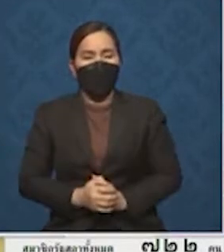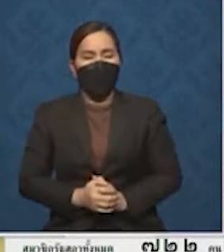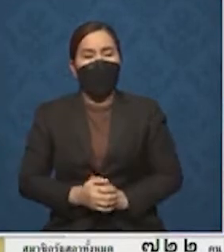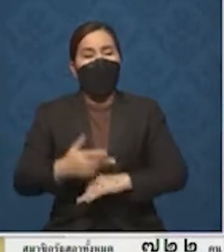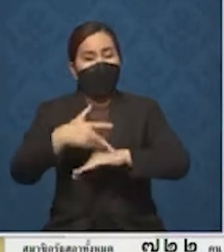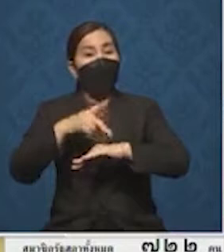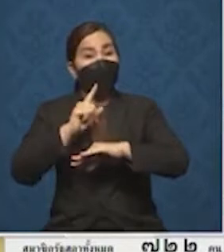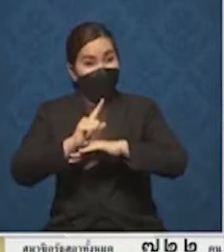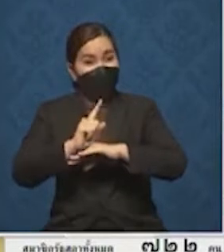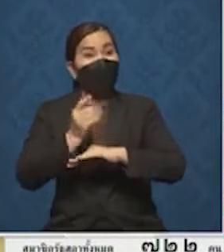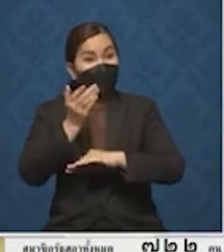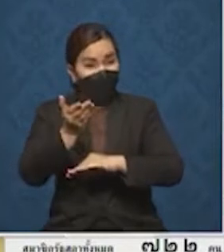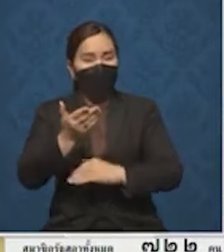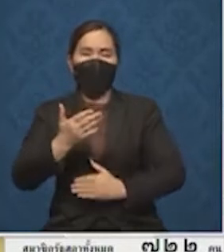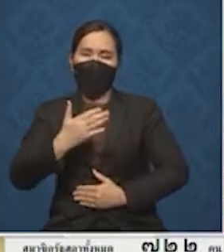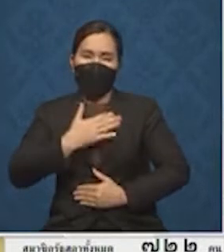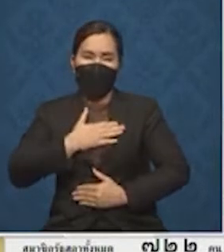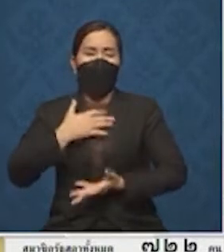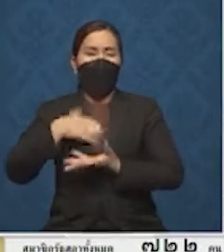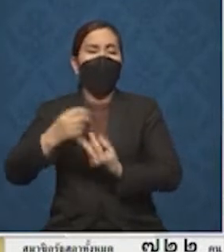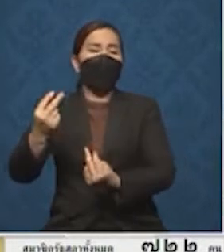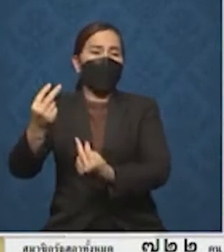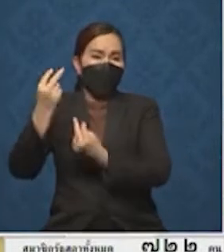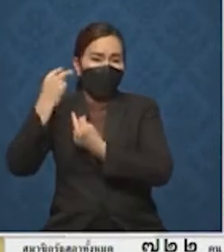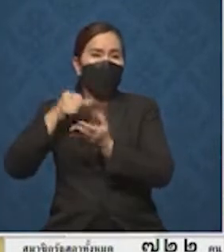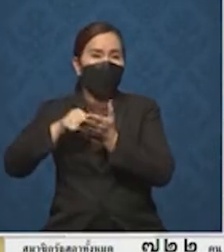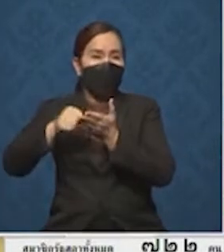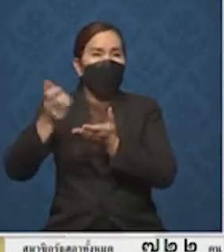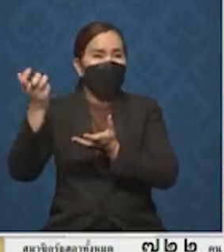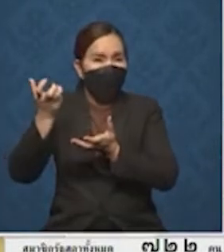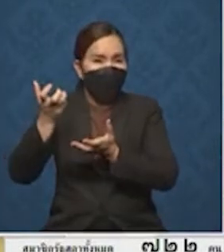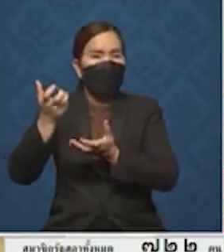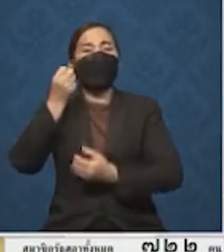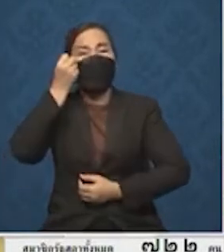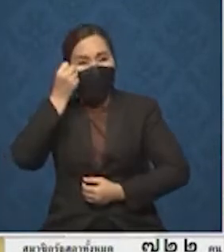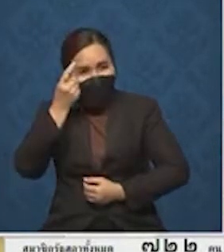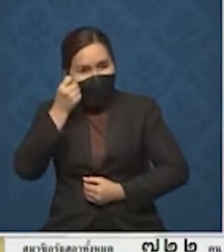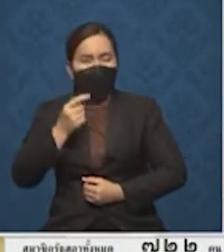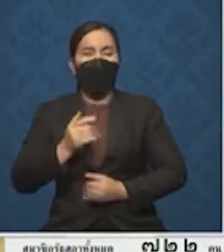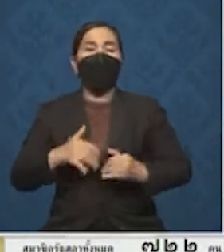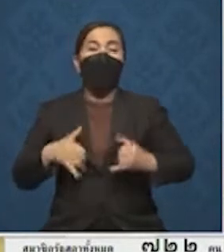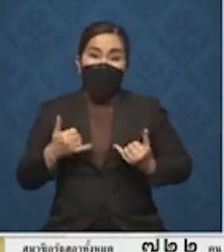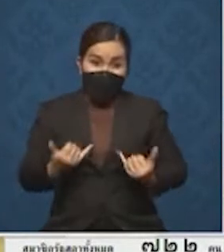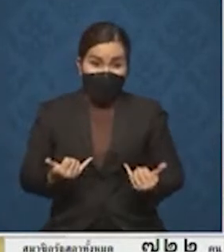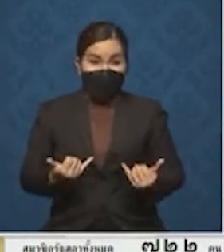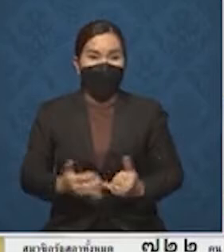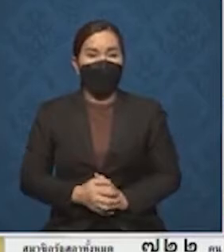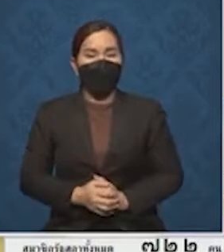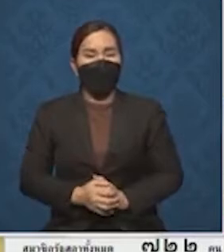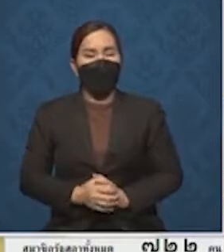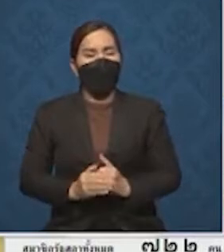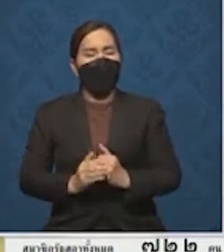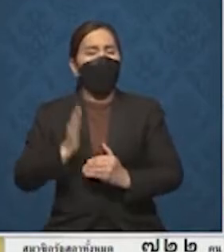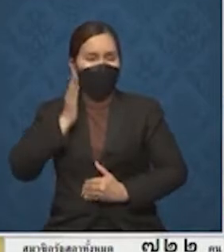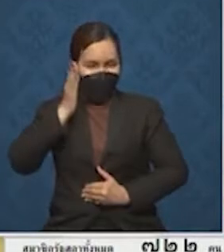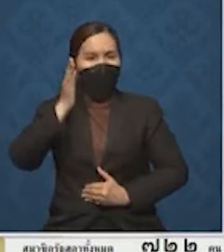ผมเรื่องของในอดีตเราแ้ไขไม่ได้เรื่องของปัจจุบันและเรื่องของอน